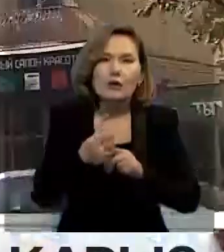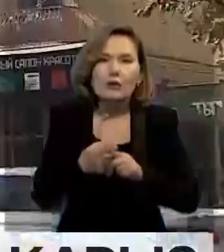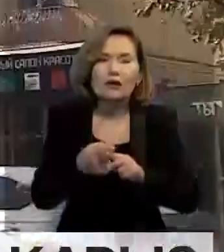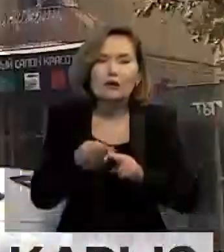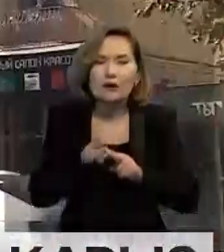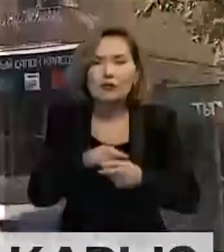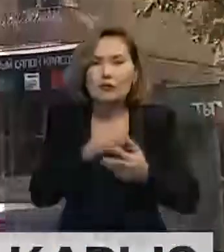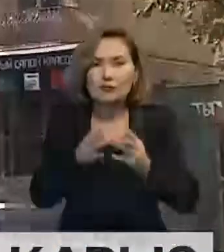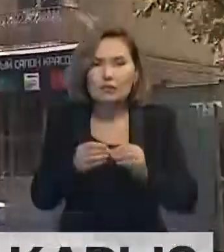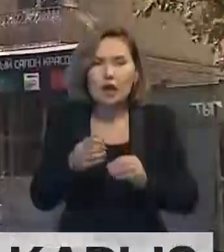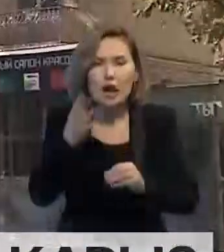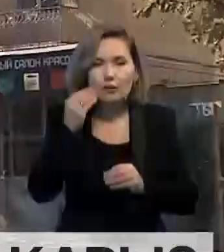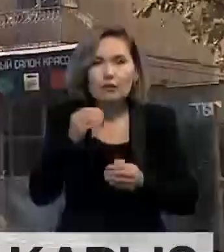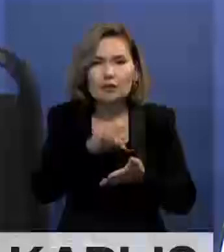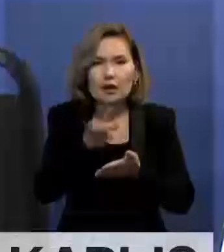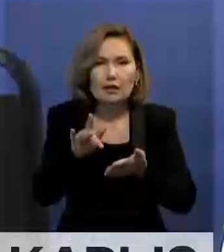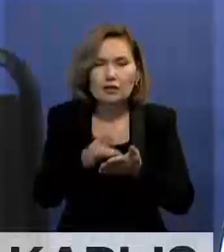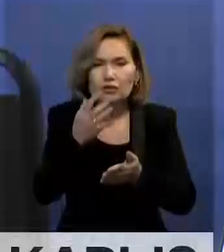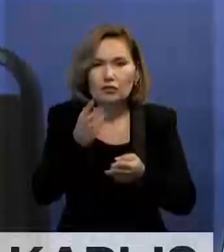болғанда қосылады.